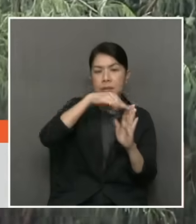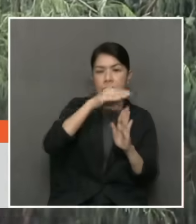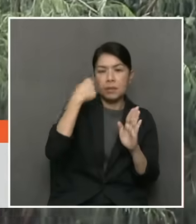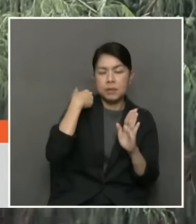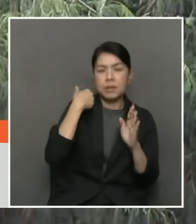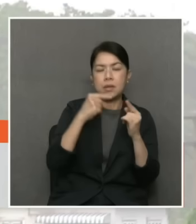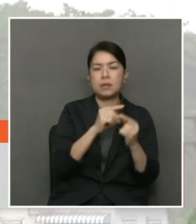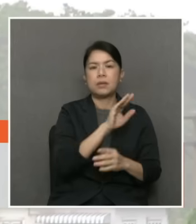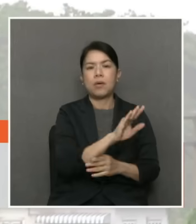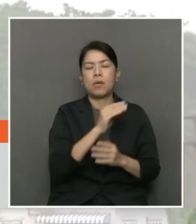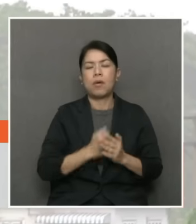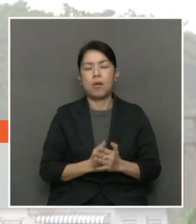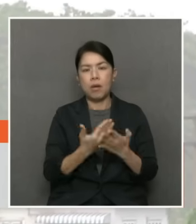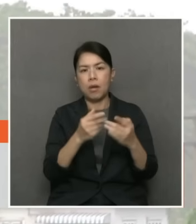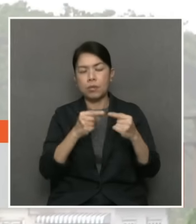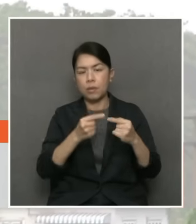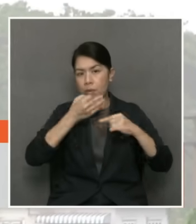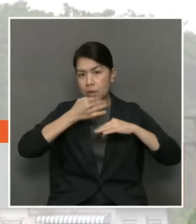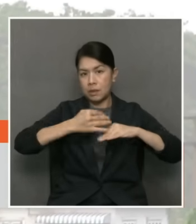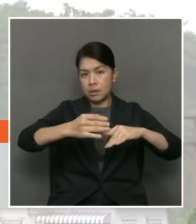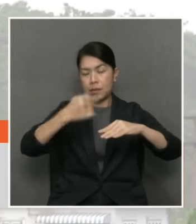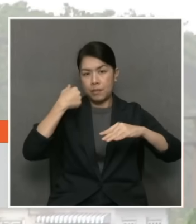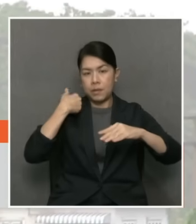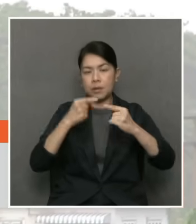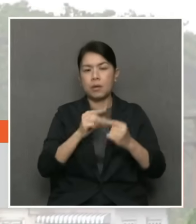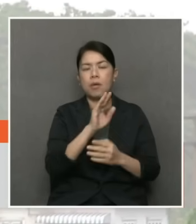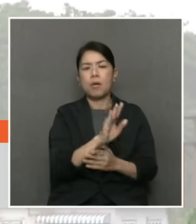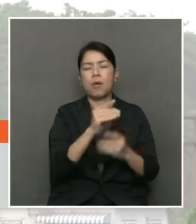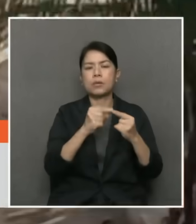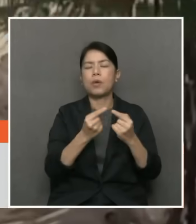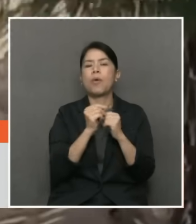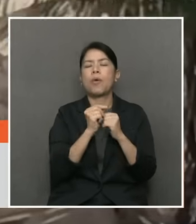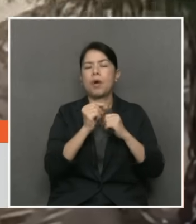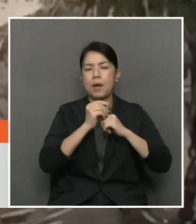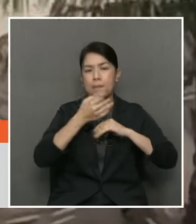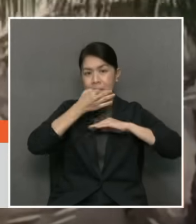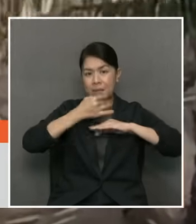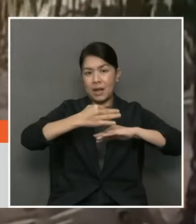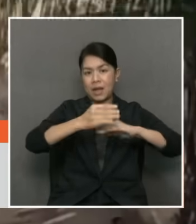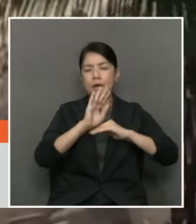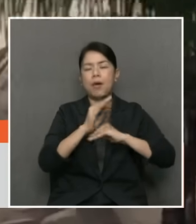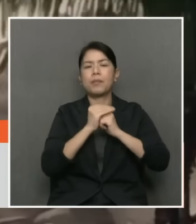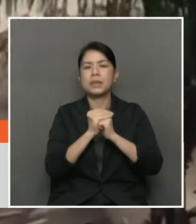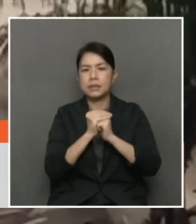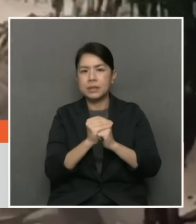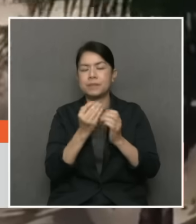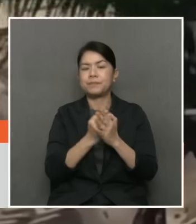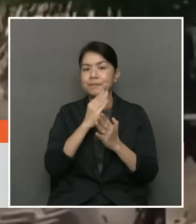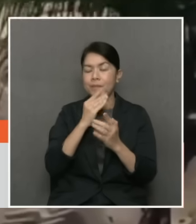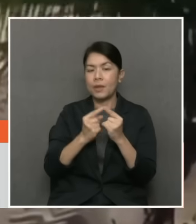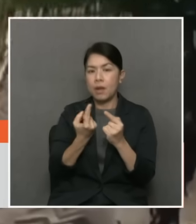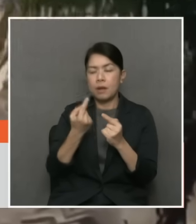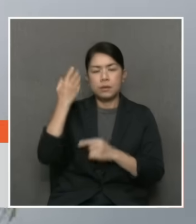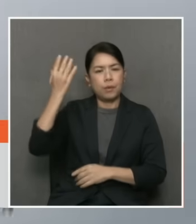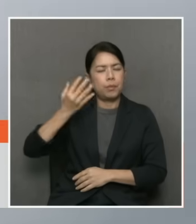ตอนบนเข้าสู่หย่อมความกดอากาศต่ำบริเวณอ่าวตังเกี๋ยประกอบกันกับมรสุมตะวันตกเฉียงใต้กำลังปานกลาง